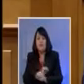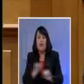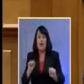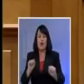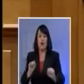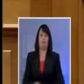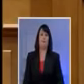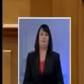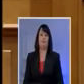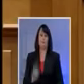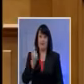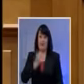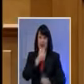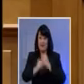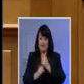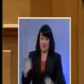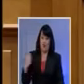καταφέραμε και 1,5 χρόνο,